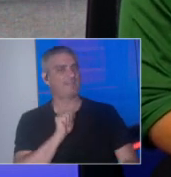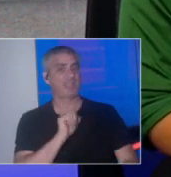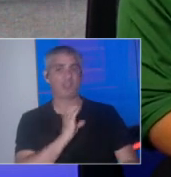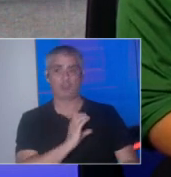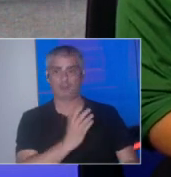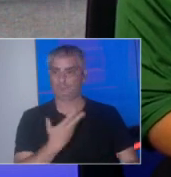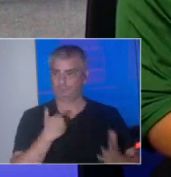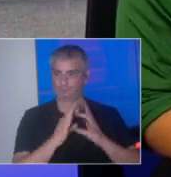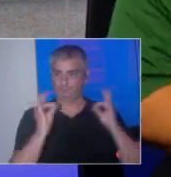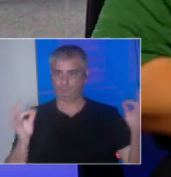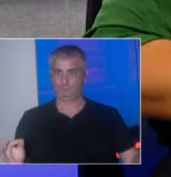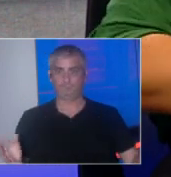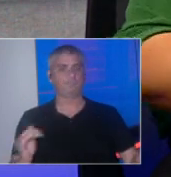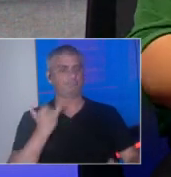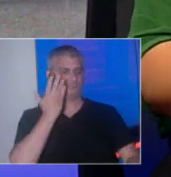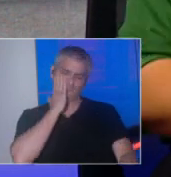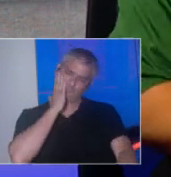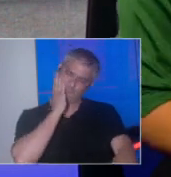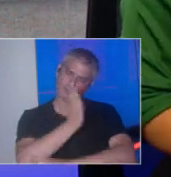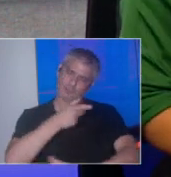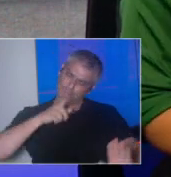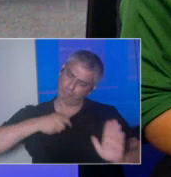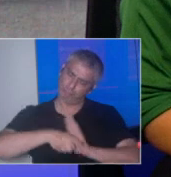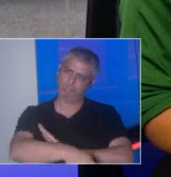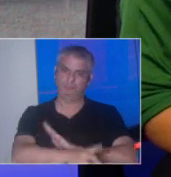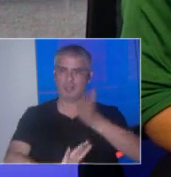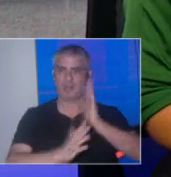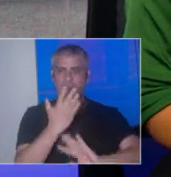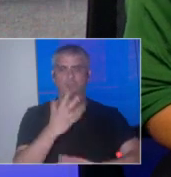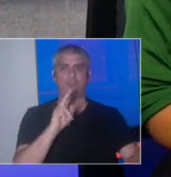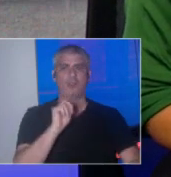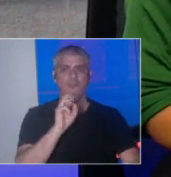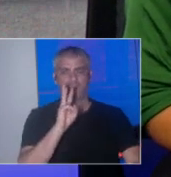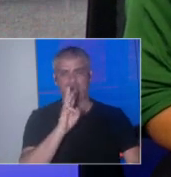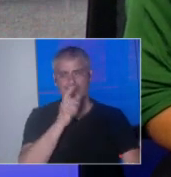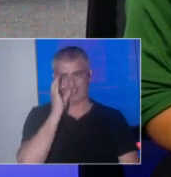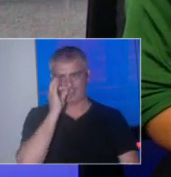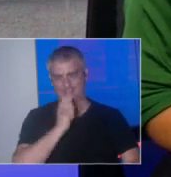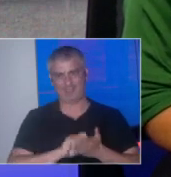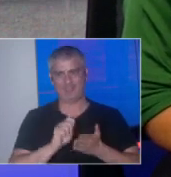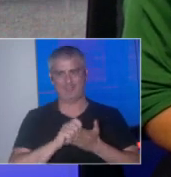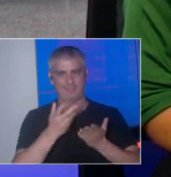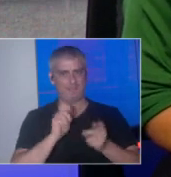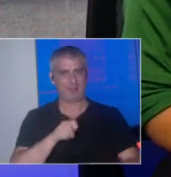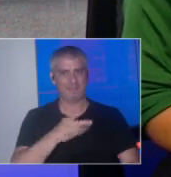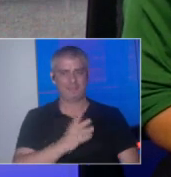אנחנו מתחילים, רצים ישר. מתחילים ישר לתוך האש. אנחנו... נורא שפיגל. מתחילים עם נועה. הפרלמנטרית של עיתון הארץ,